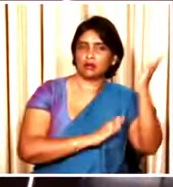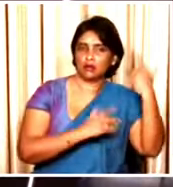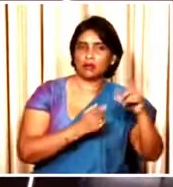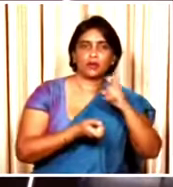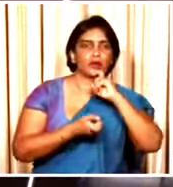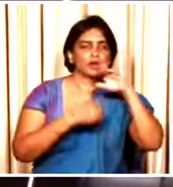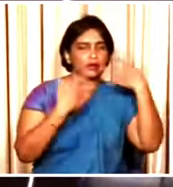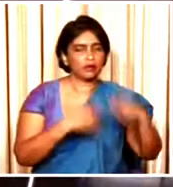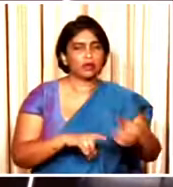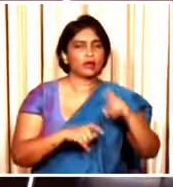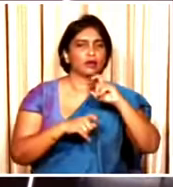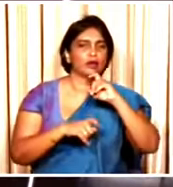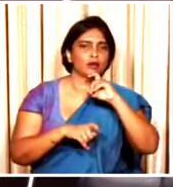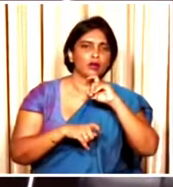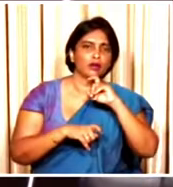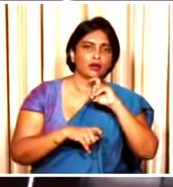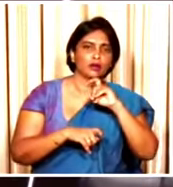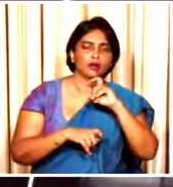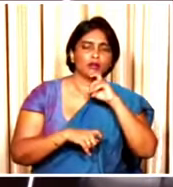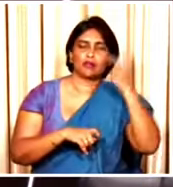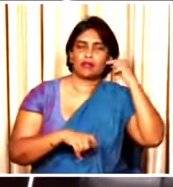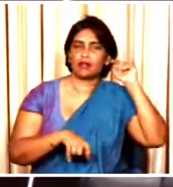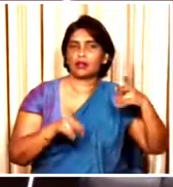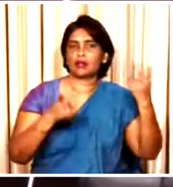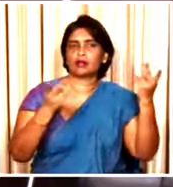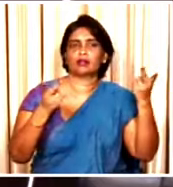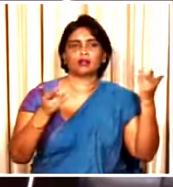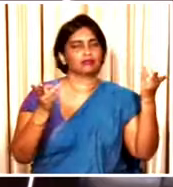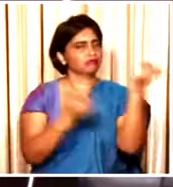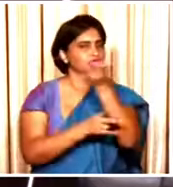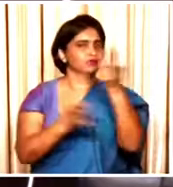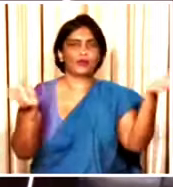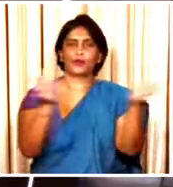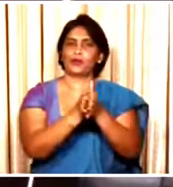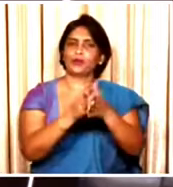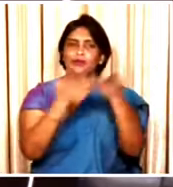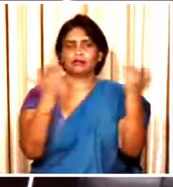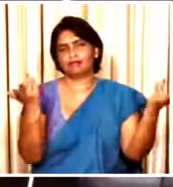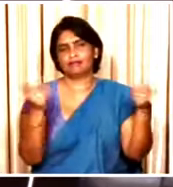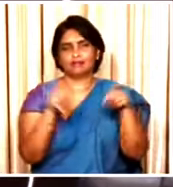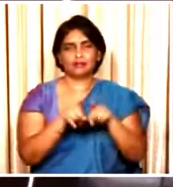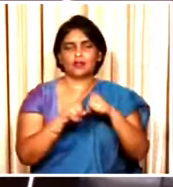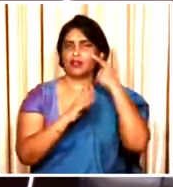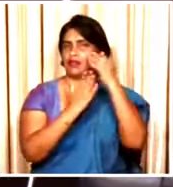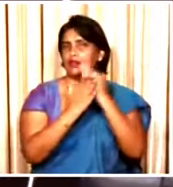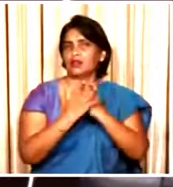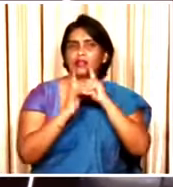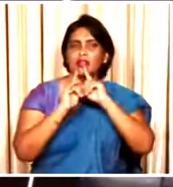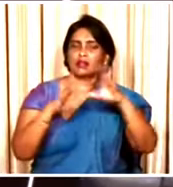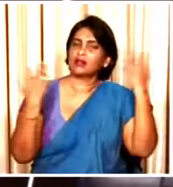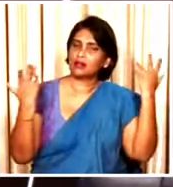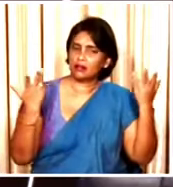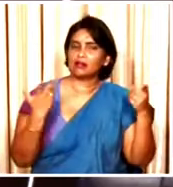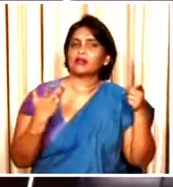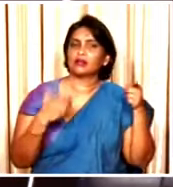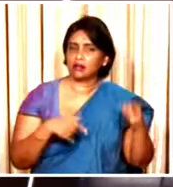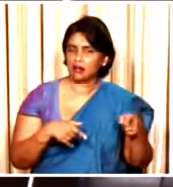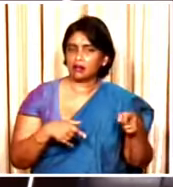නඩු දාපු කට්ටියයි නඩුව විත්තිකාරයෝ පැමිණිලිකාරයෝගේ එකඟතාවය හෝ වෙන්න ඕනේ කරුණ ඉදිරිපත් කිරීමත් හෝ වෙන්න ඕනේ